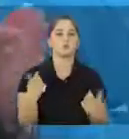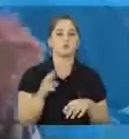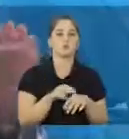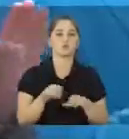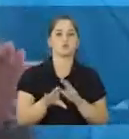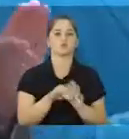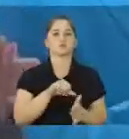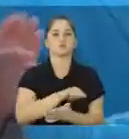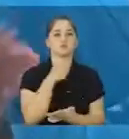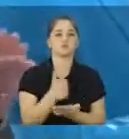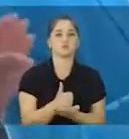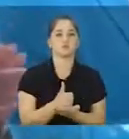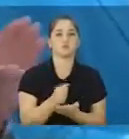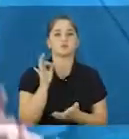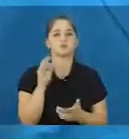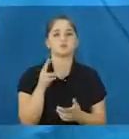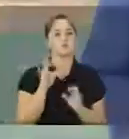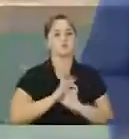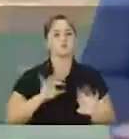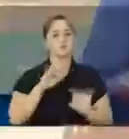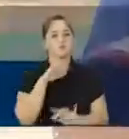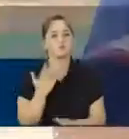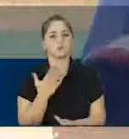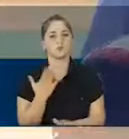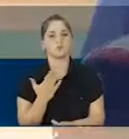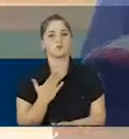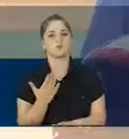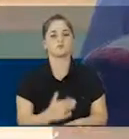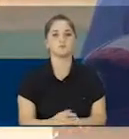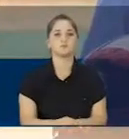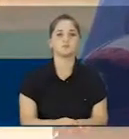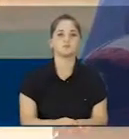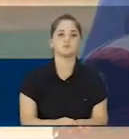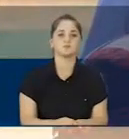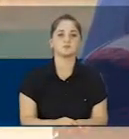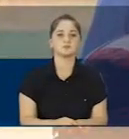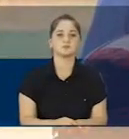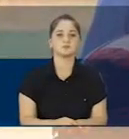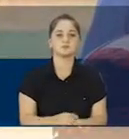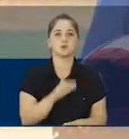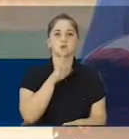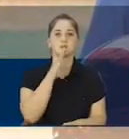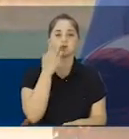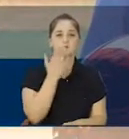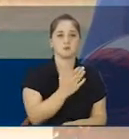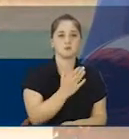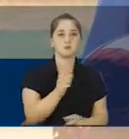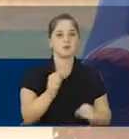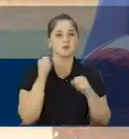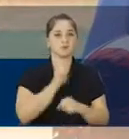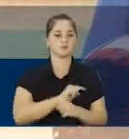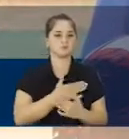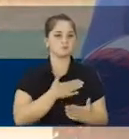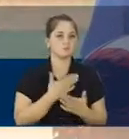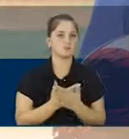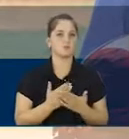начальник департамента внутренних дел Карагандинской области Мергенбай Жапаров. Эльмира, вы проявили спортивный характер,